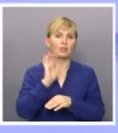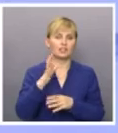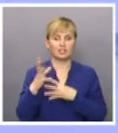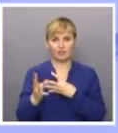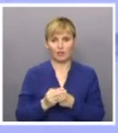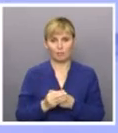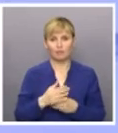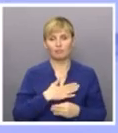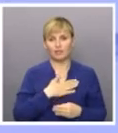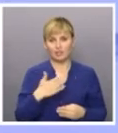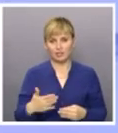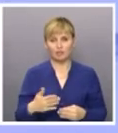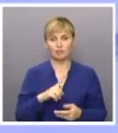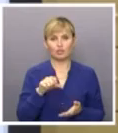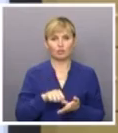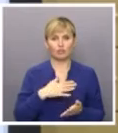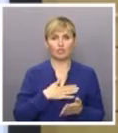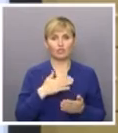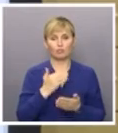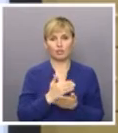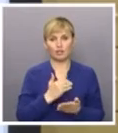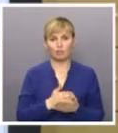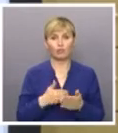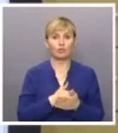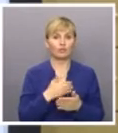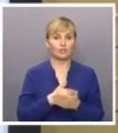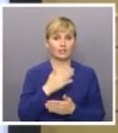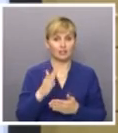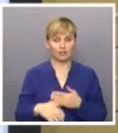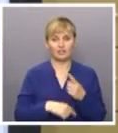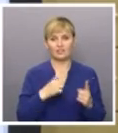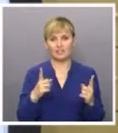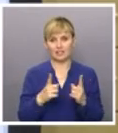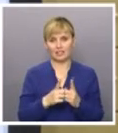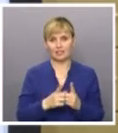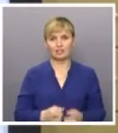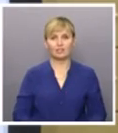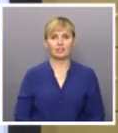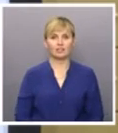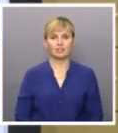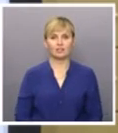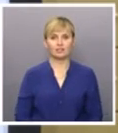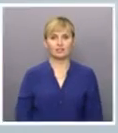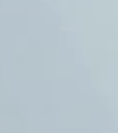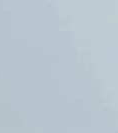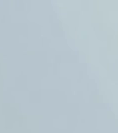вами. Спасибо еще раз за участие в нашей программе. У меня на этом все. Я с вами прощаюсь. Всего доброго. До свидания.